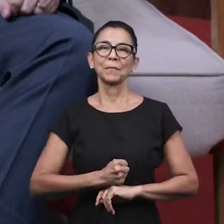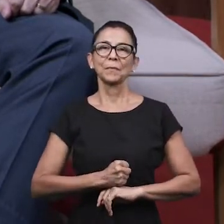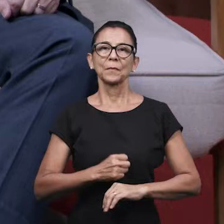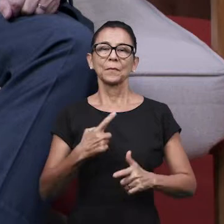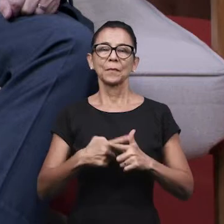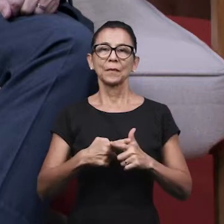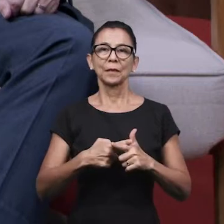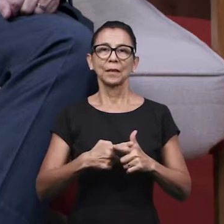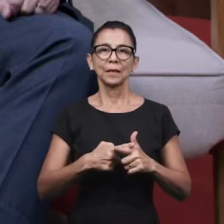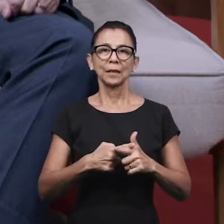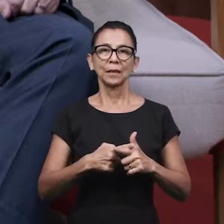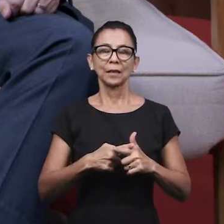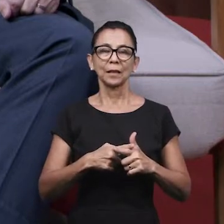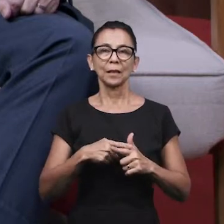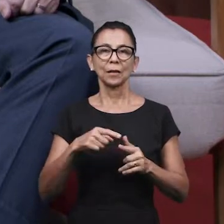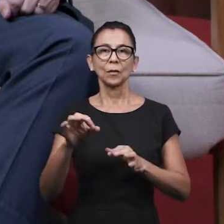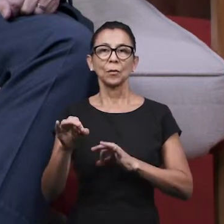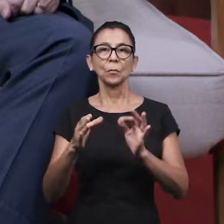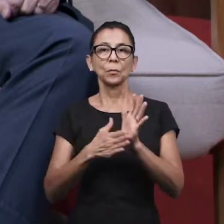La seule